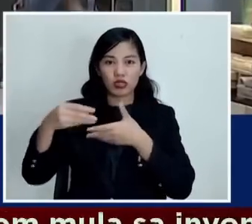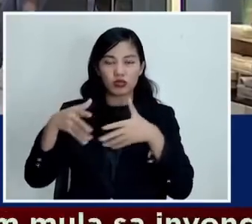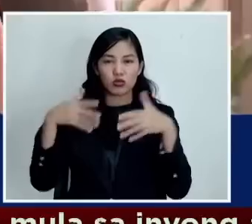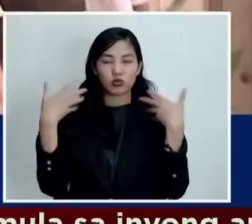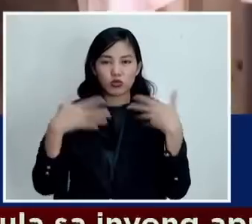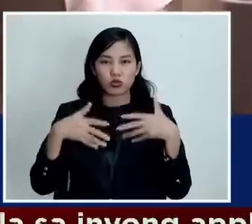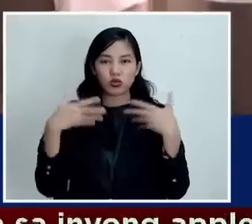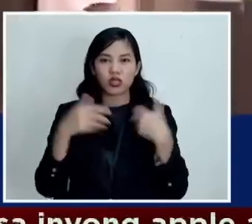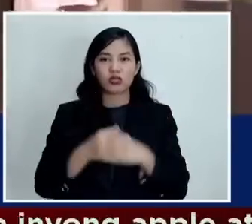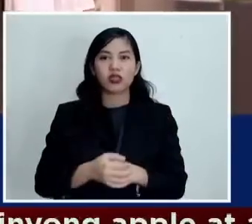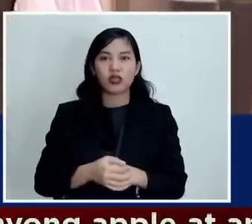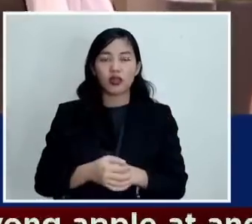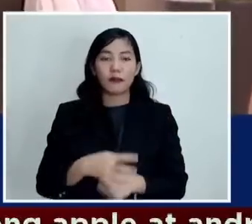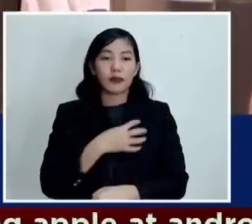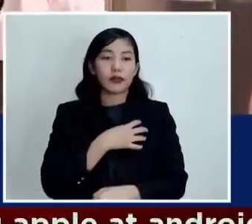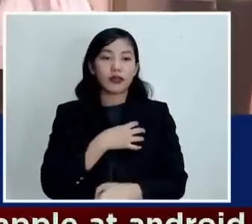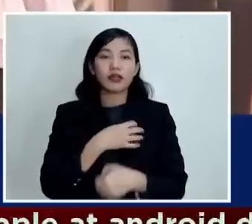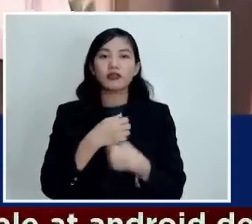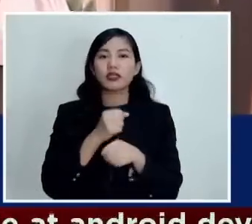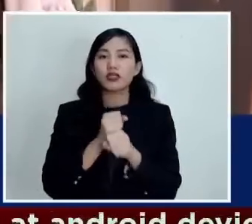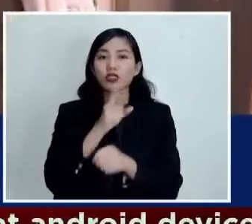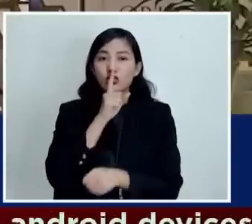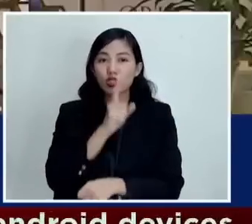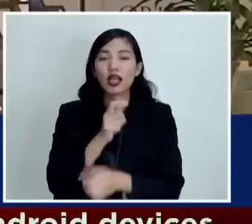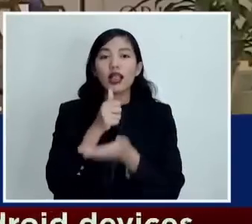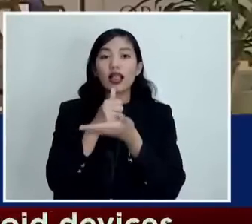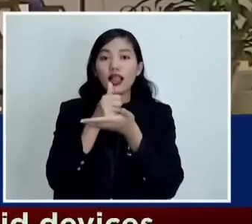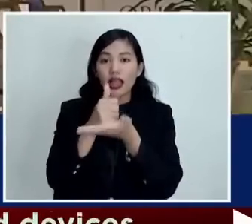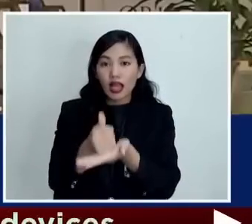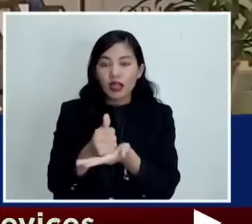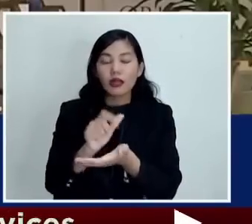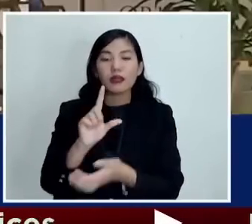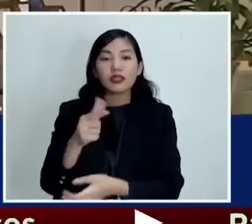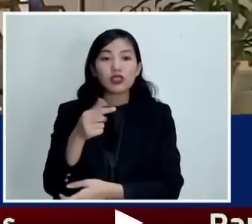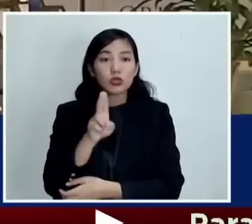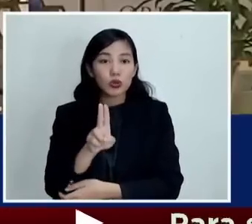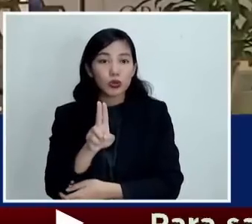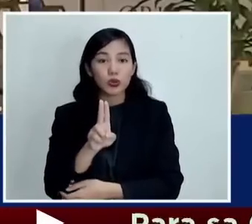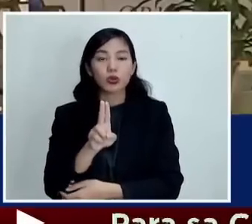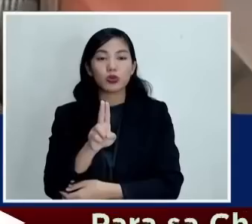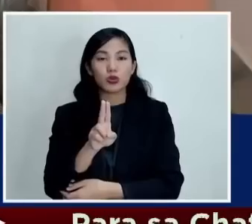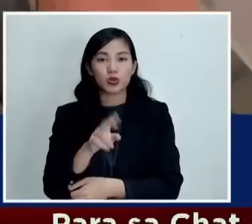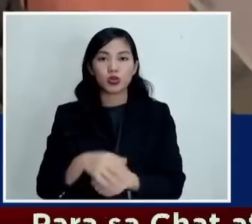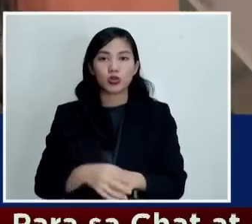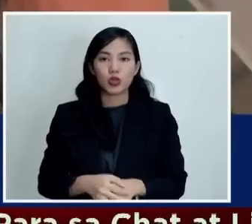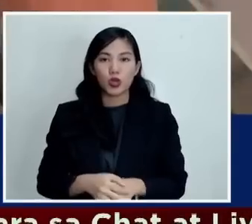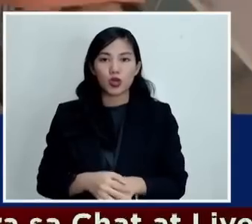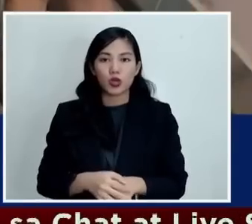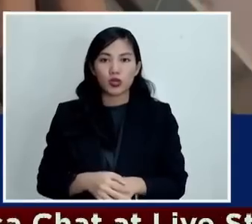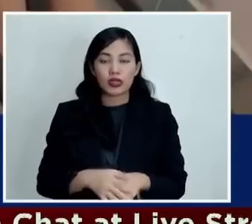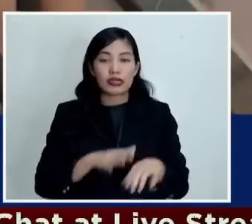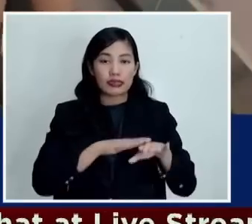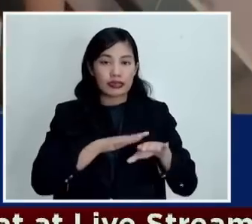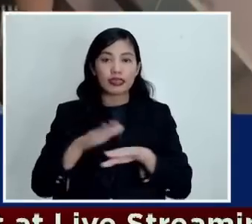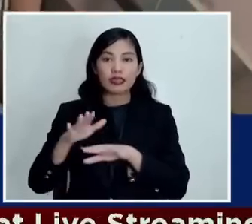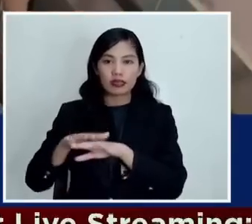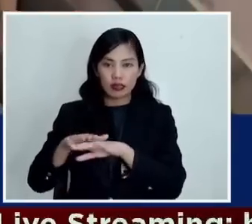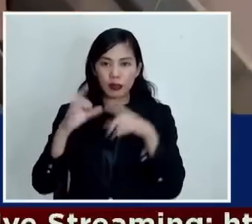Philippine National Police na tutulong pa rin sila sa mga LGU sa pagpapatupad ng masking sa indoor spaces.